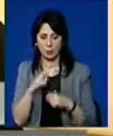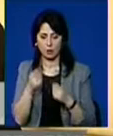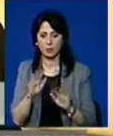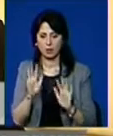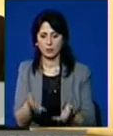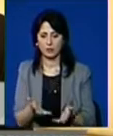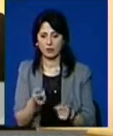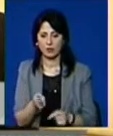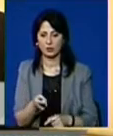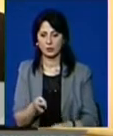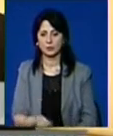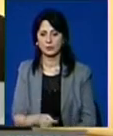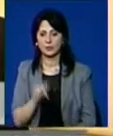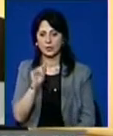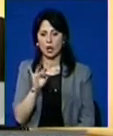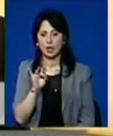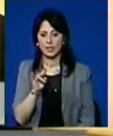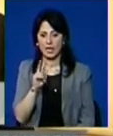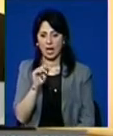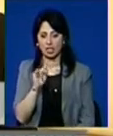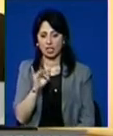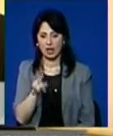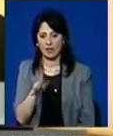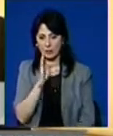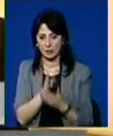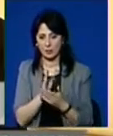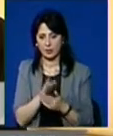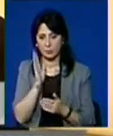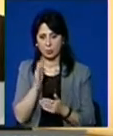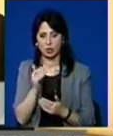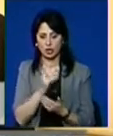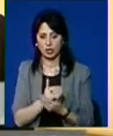მოცემულ შემთხვევაში თორნიკე კაჭარავას მიმართ გამოიღებდა შედეგს.